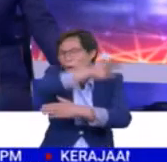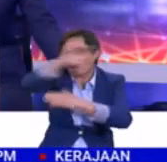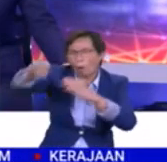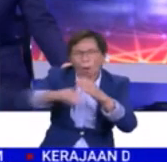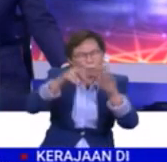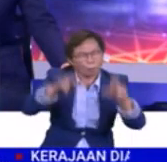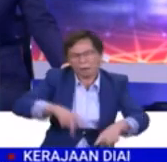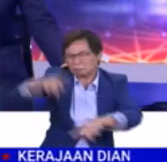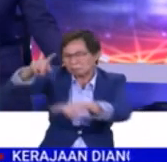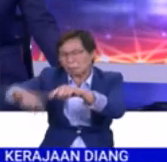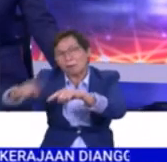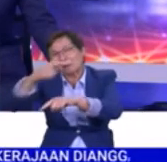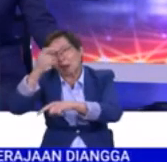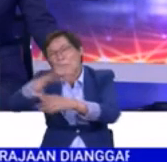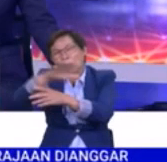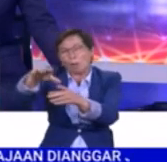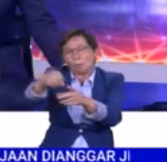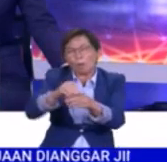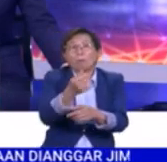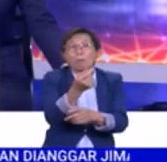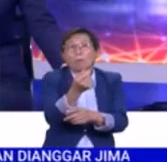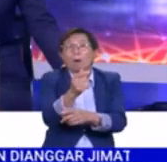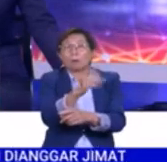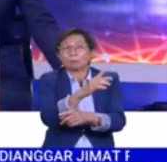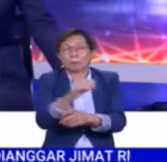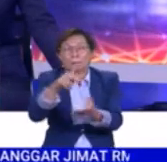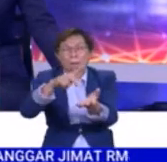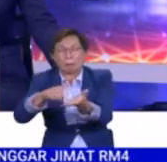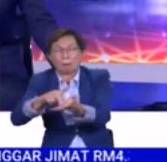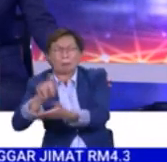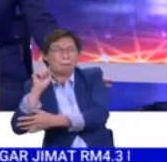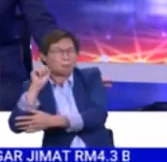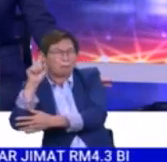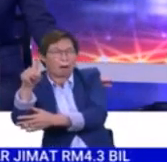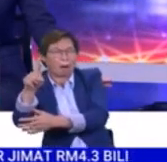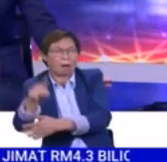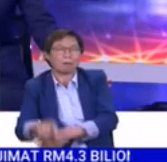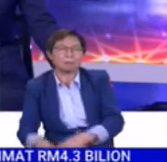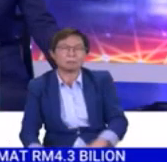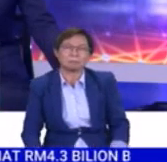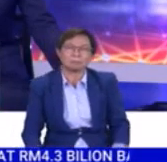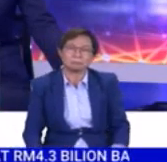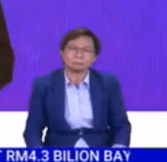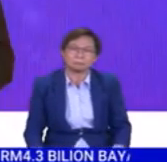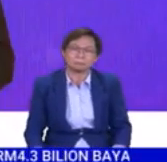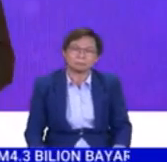semua rakyat kerana ia membabitkan kos dan perbelanjaan yang sangat tinggi.